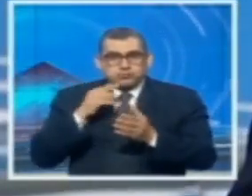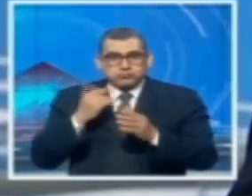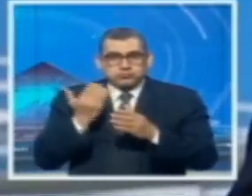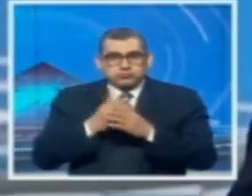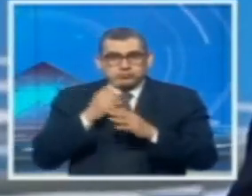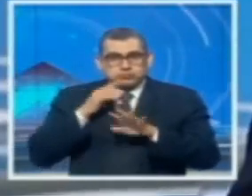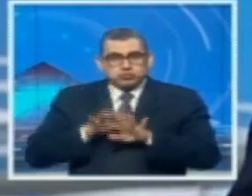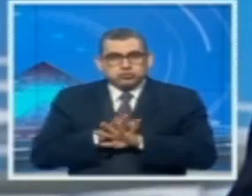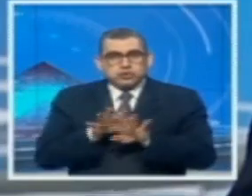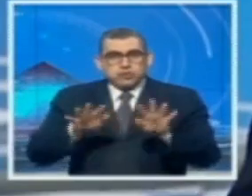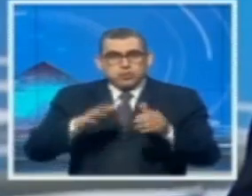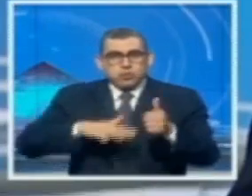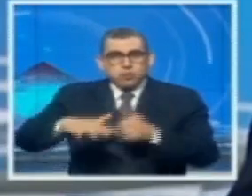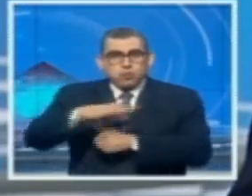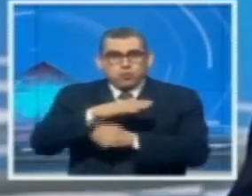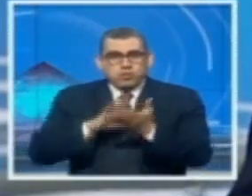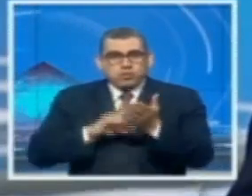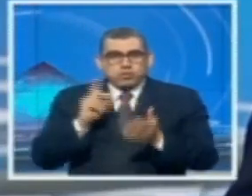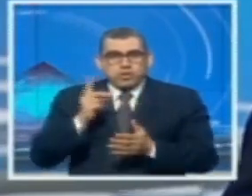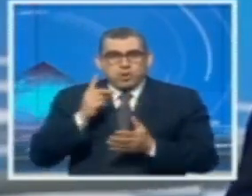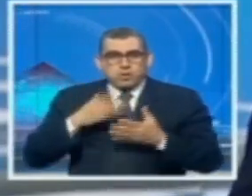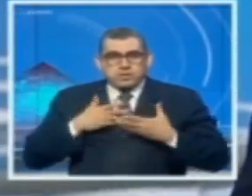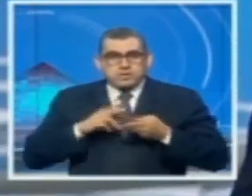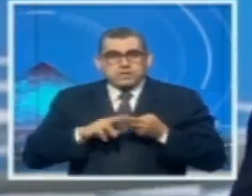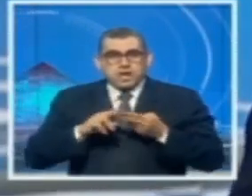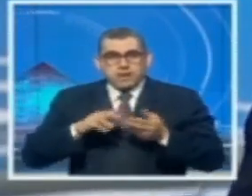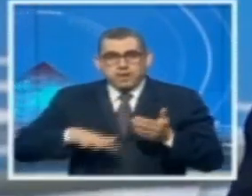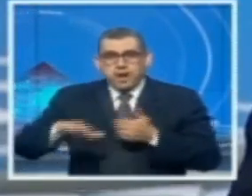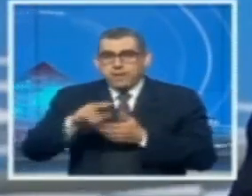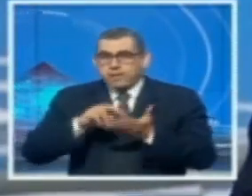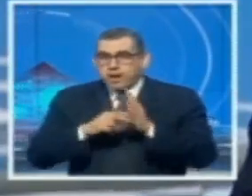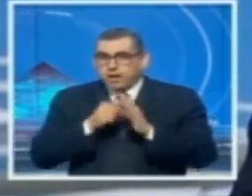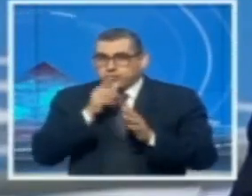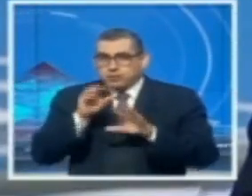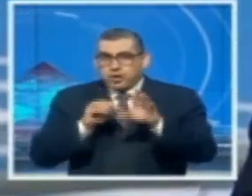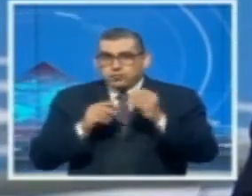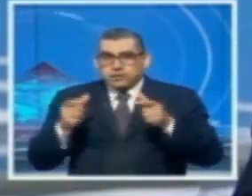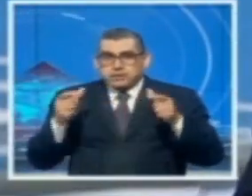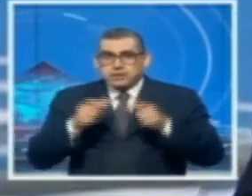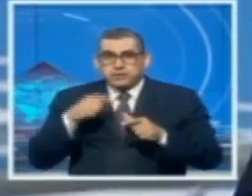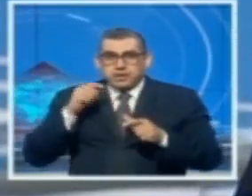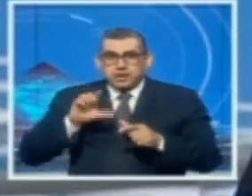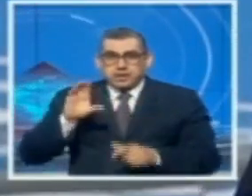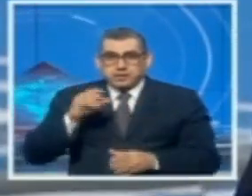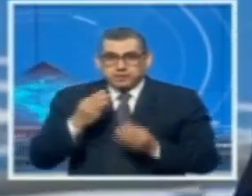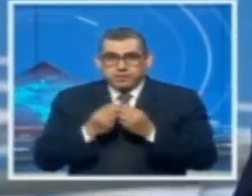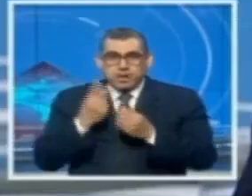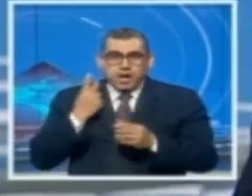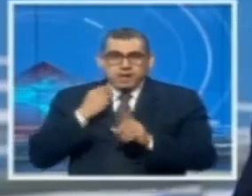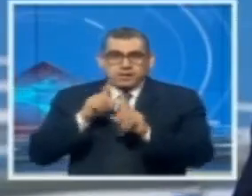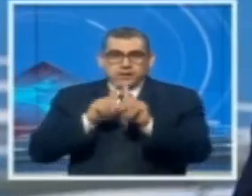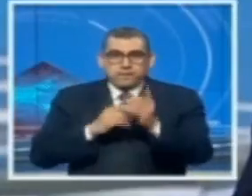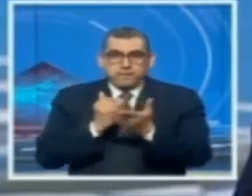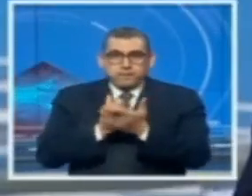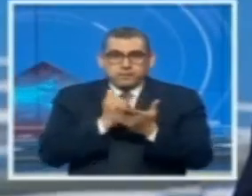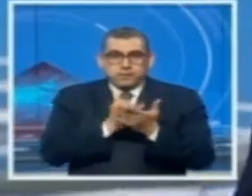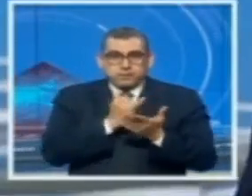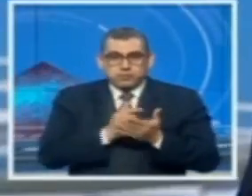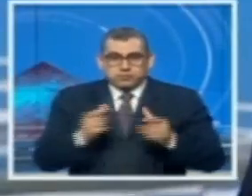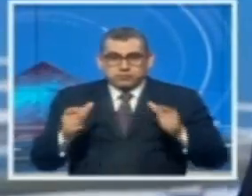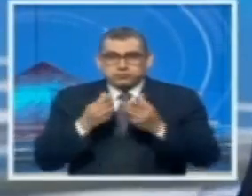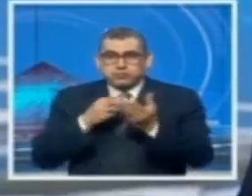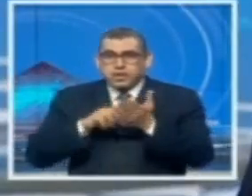من الشبكة الوطنية للطوارئ والسلامة العامة. جاء ذلك خلال اجتماع الرئيس السيسي مع عدد من الجهات المعنية